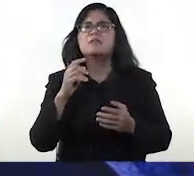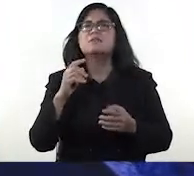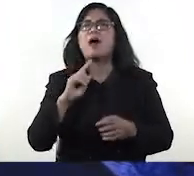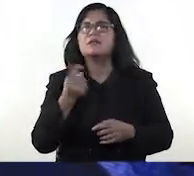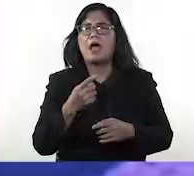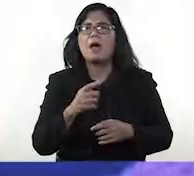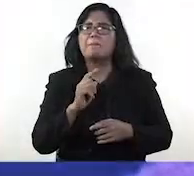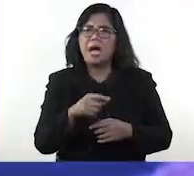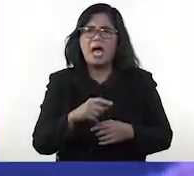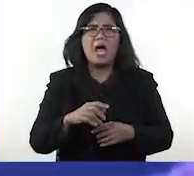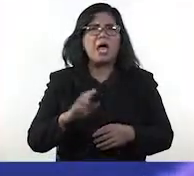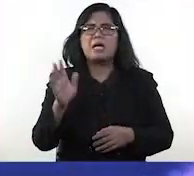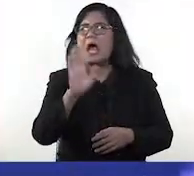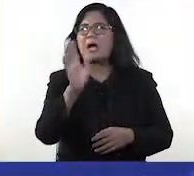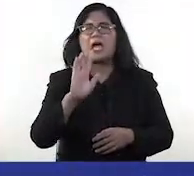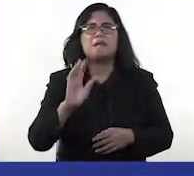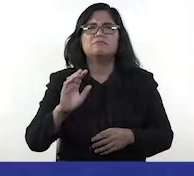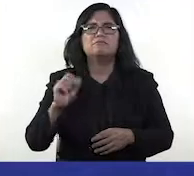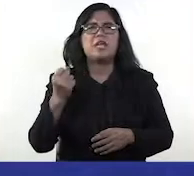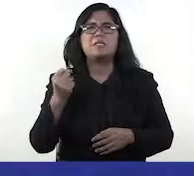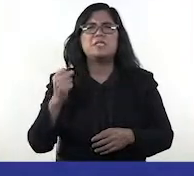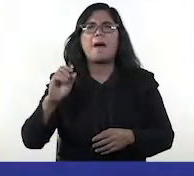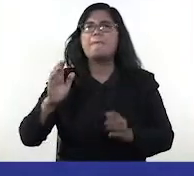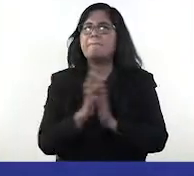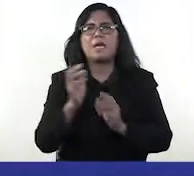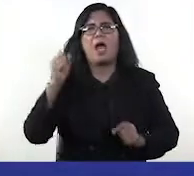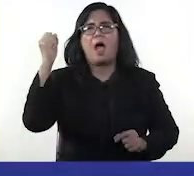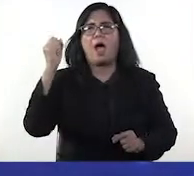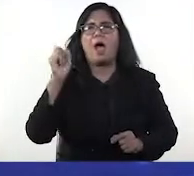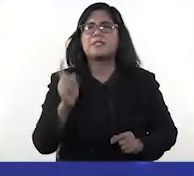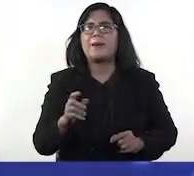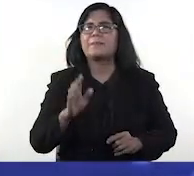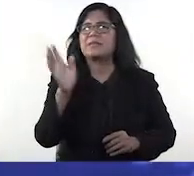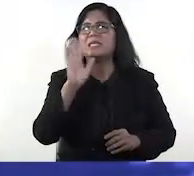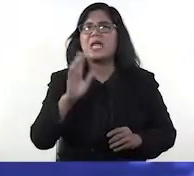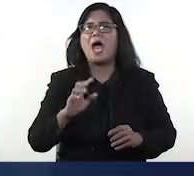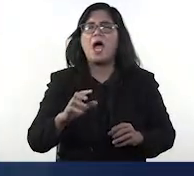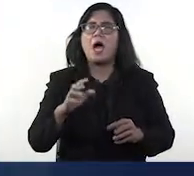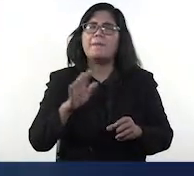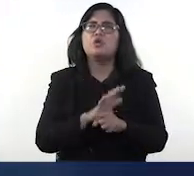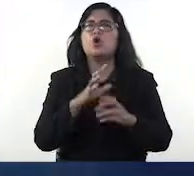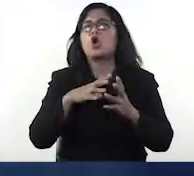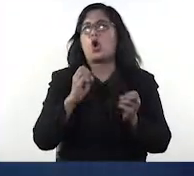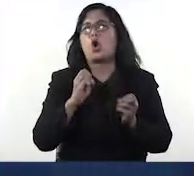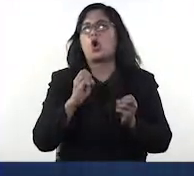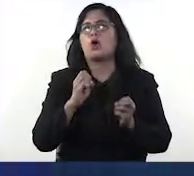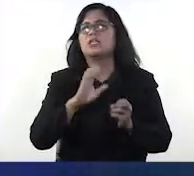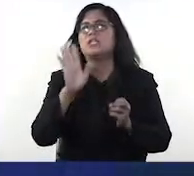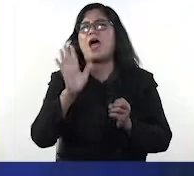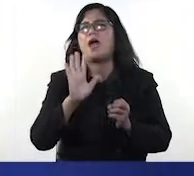keyakinan maka selebihnya film Turki tak akan bisa menang jika Hai itu sebabnya kalau kita